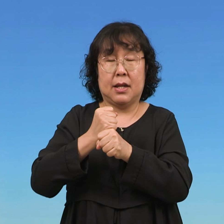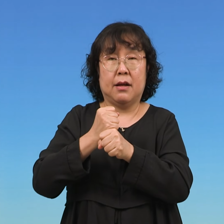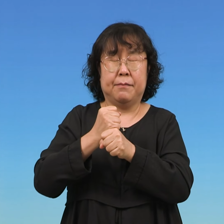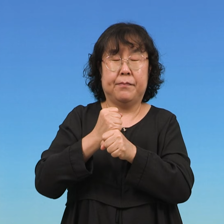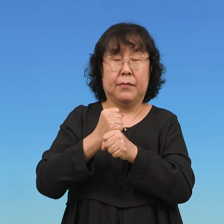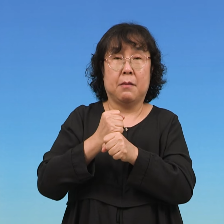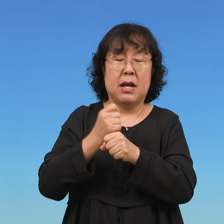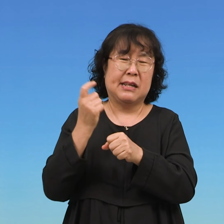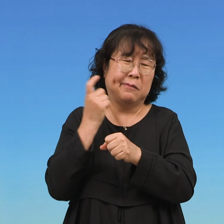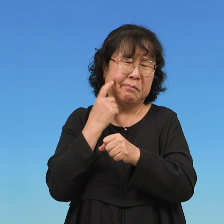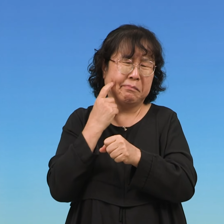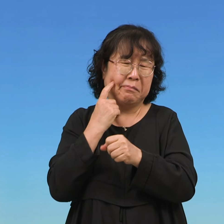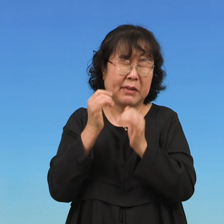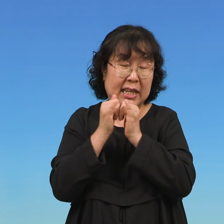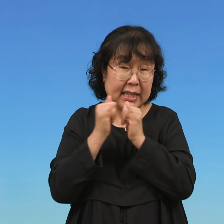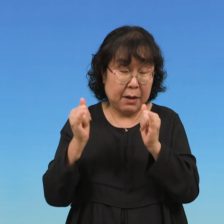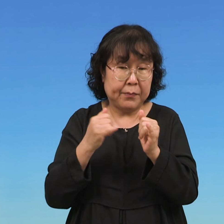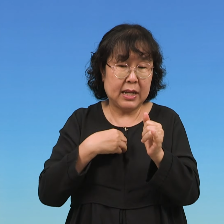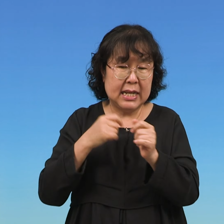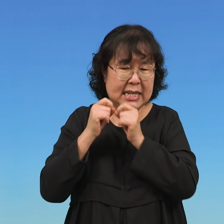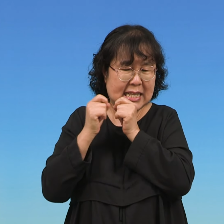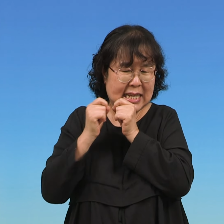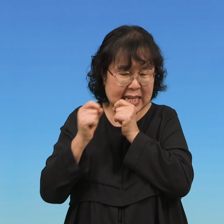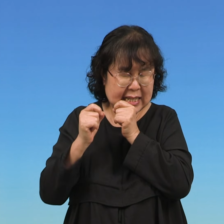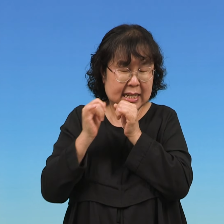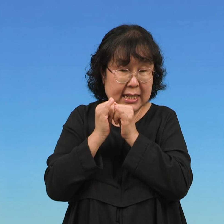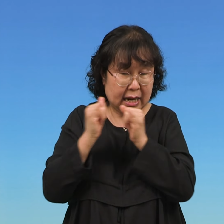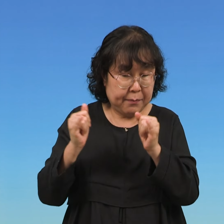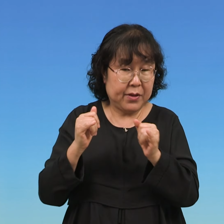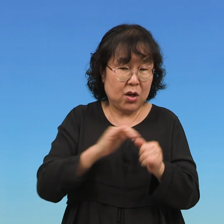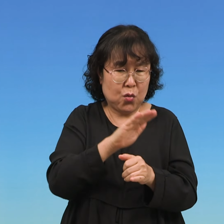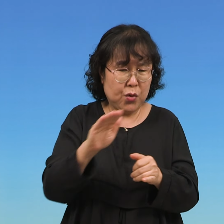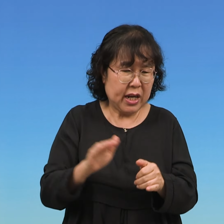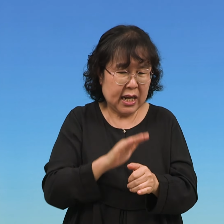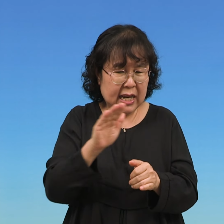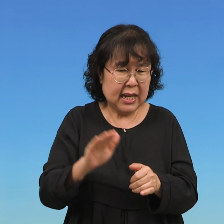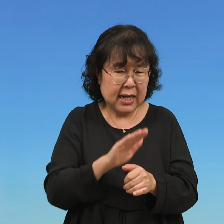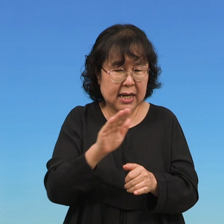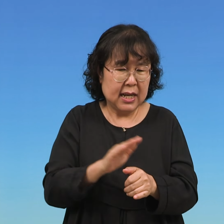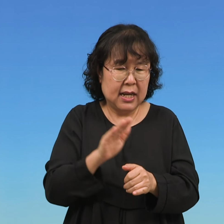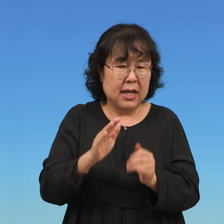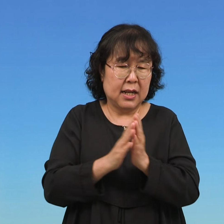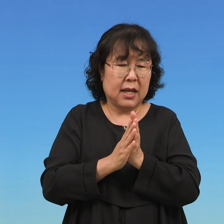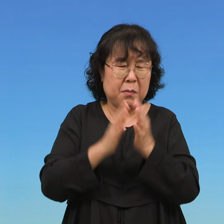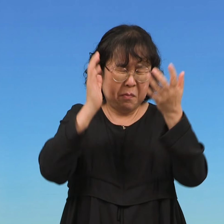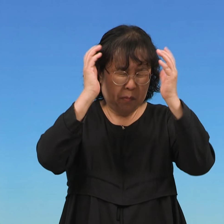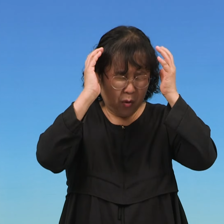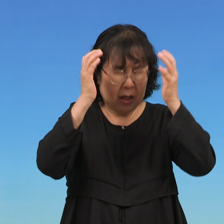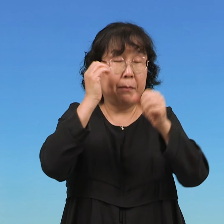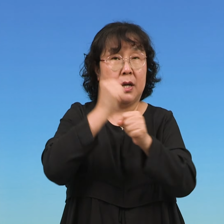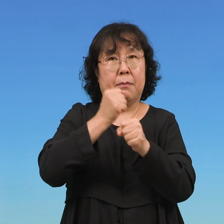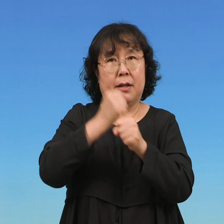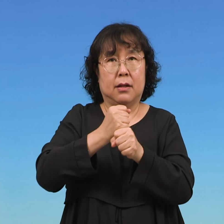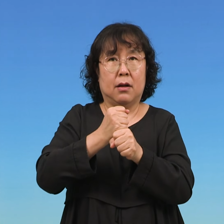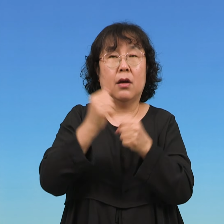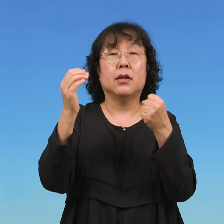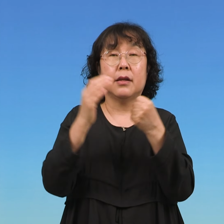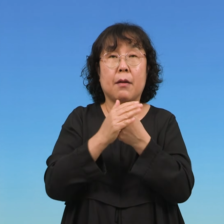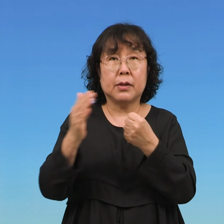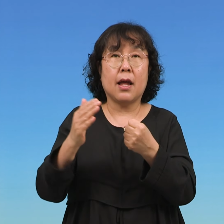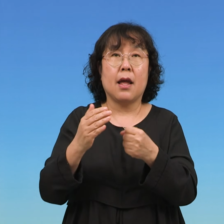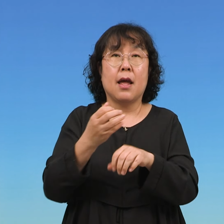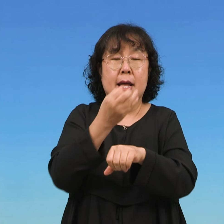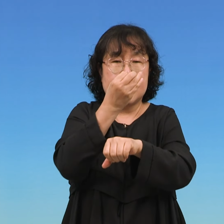막 정신없이 시대가 우리를 그렇게 만듭니다 정신을 막 쏙 빼놓고는 그래서